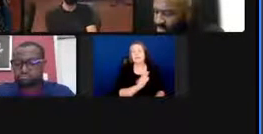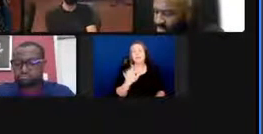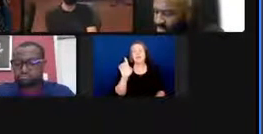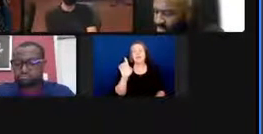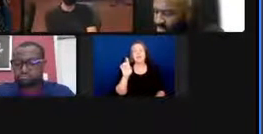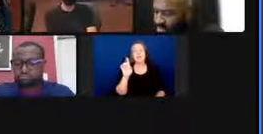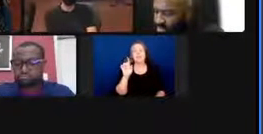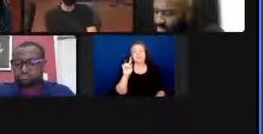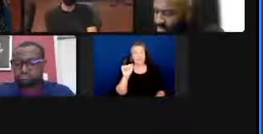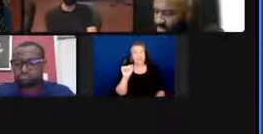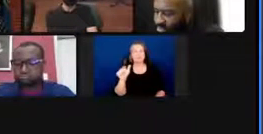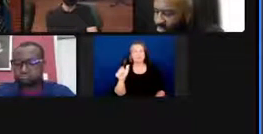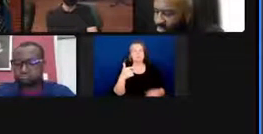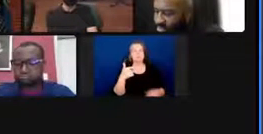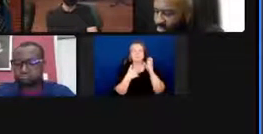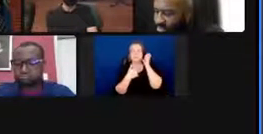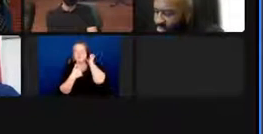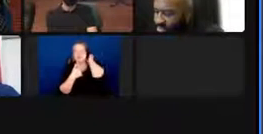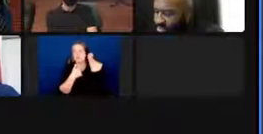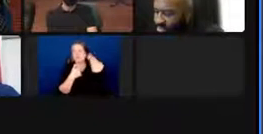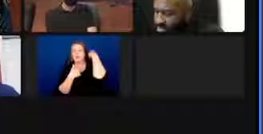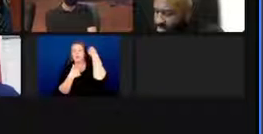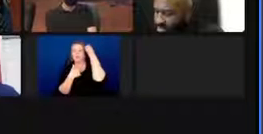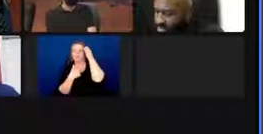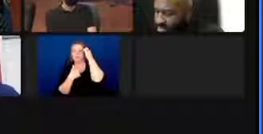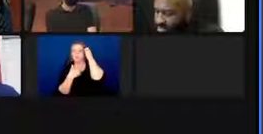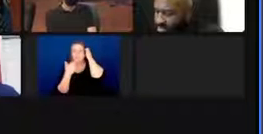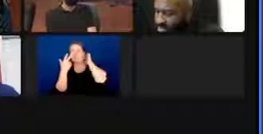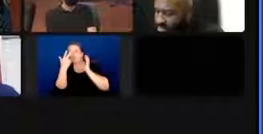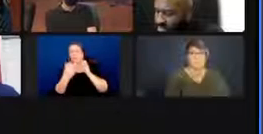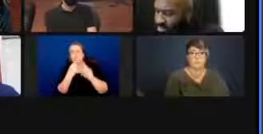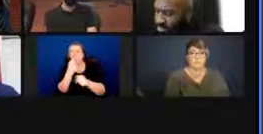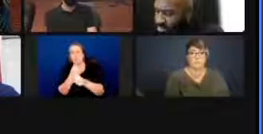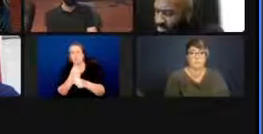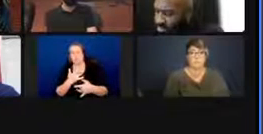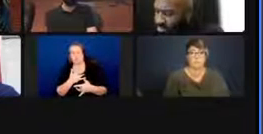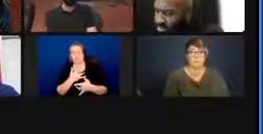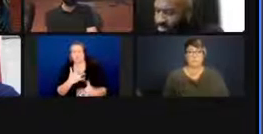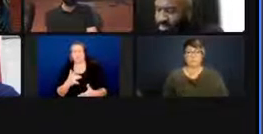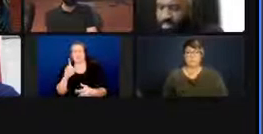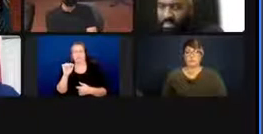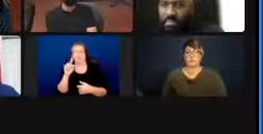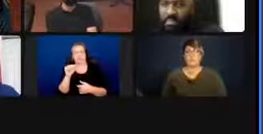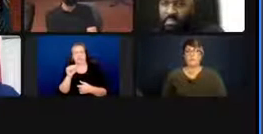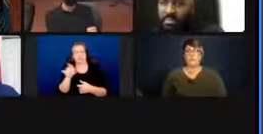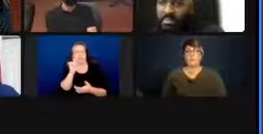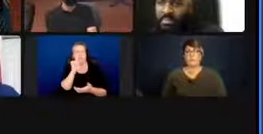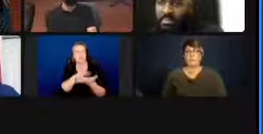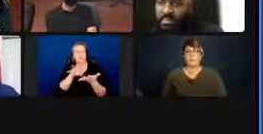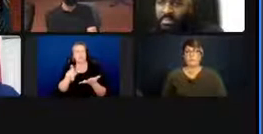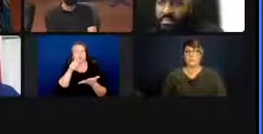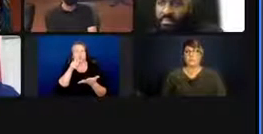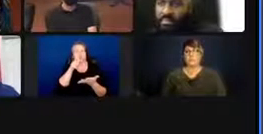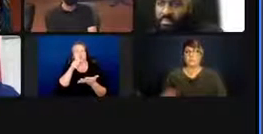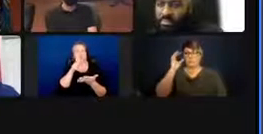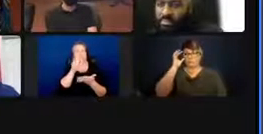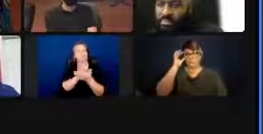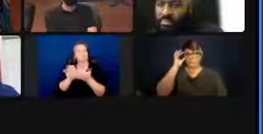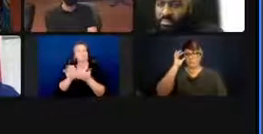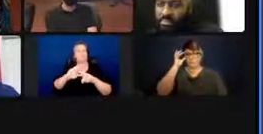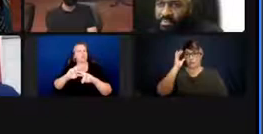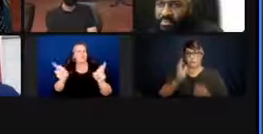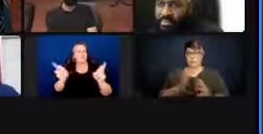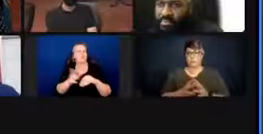هنا أمامكم هي بيانات توجه على مدى 3 أعوام لما حققته